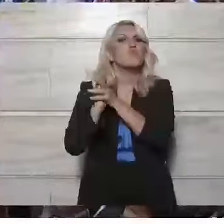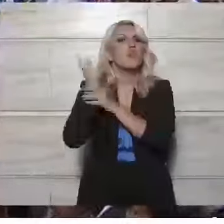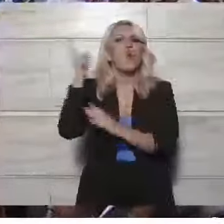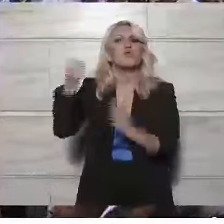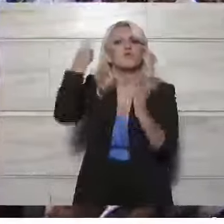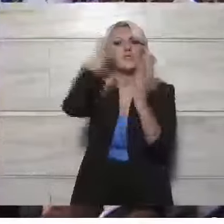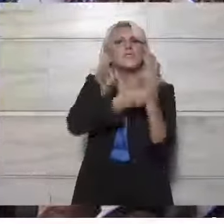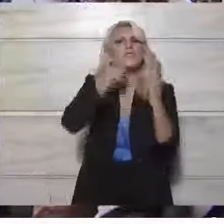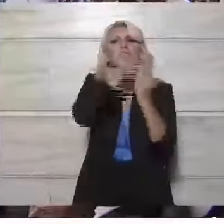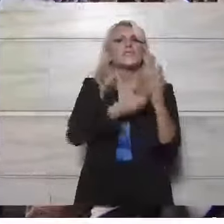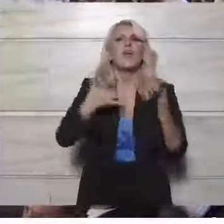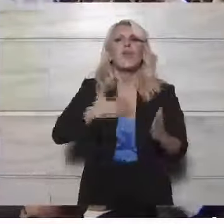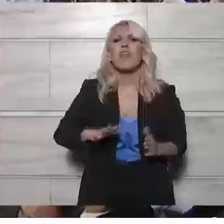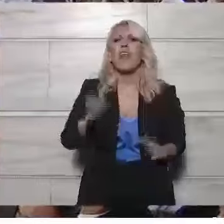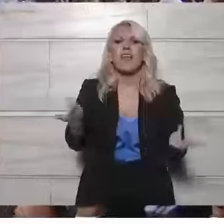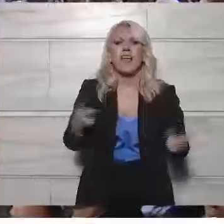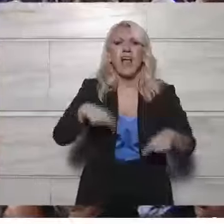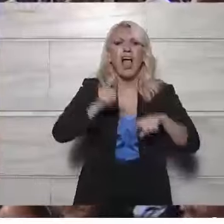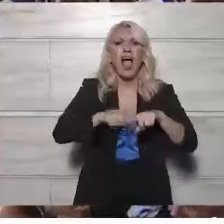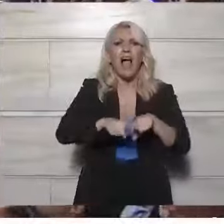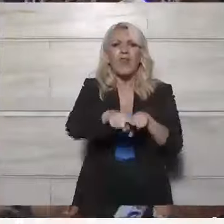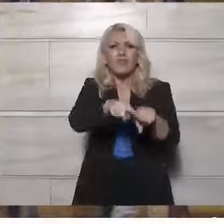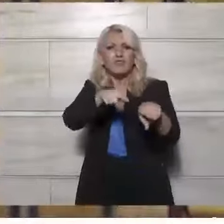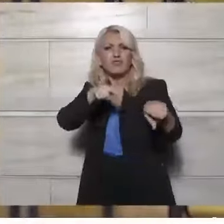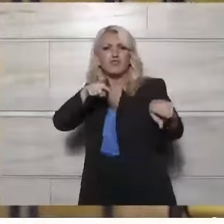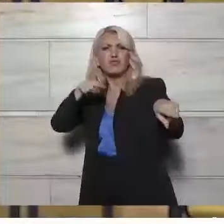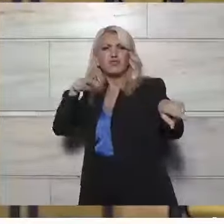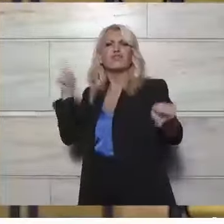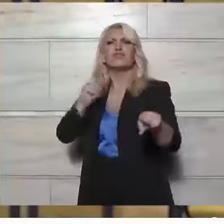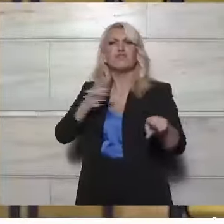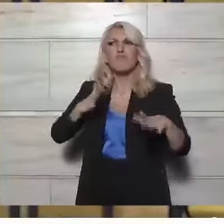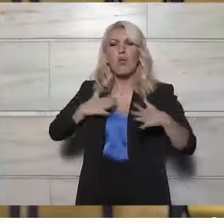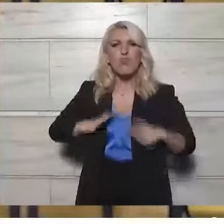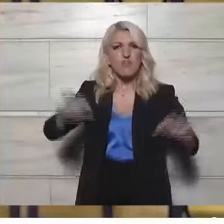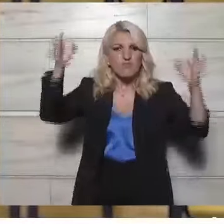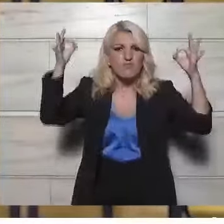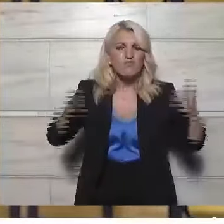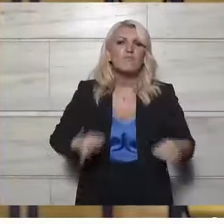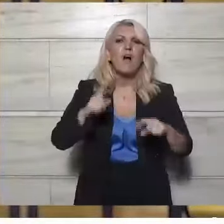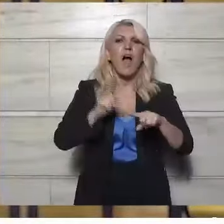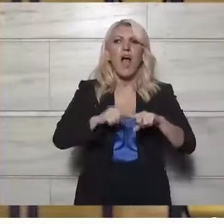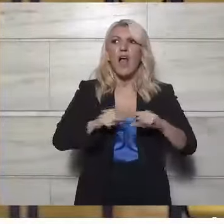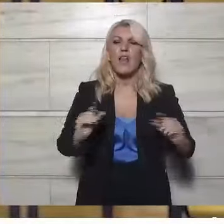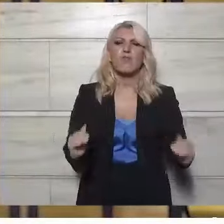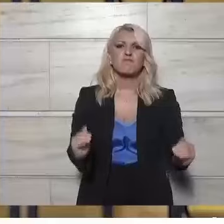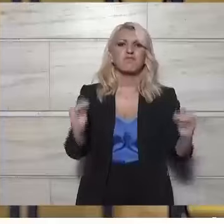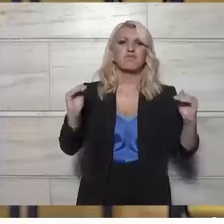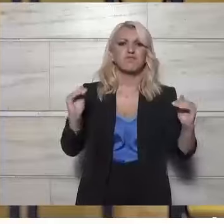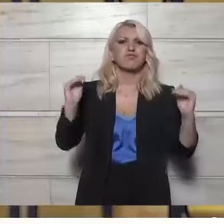διαρκή εξυγχρονισμό της χώρας. Και αυτή η παρακαταθήκη του Κωνσταντίνου